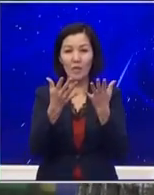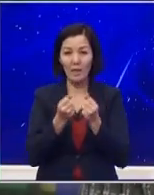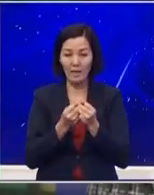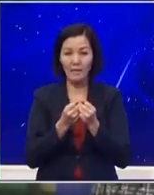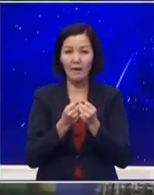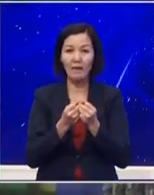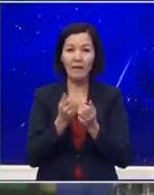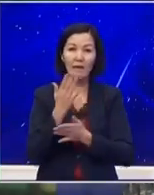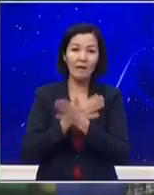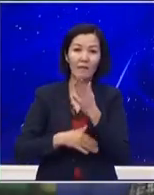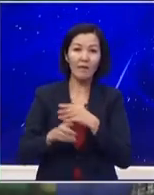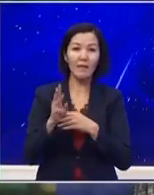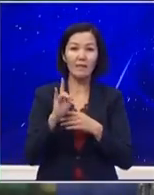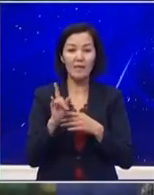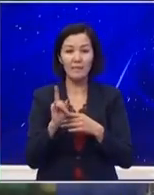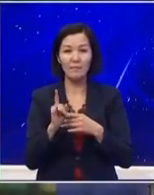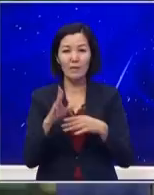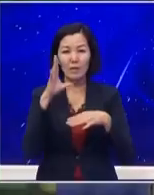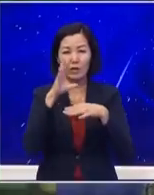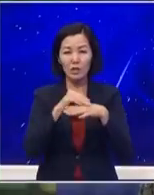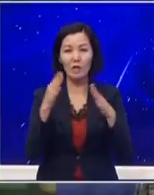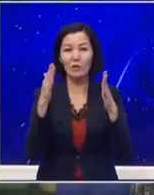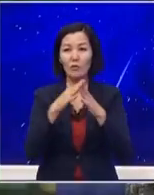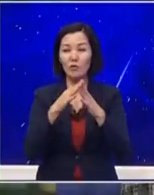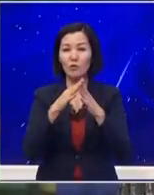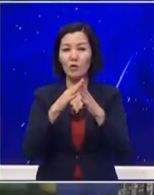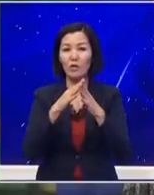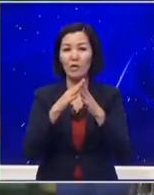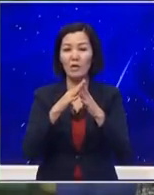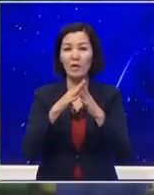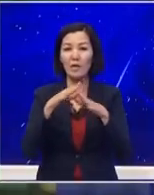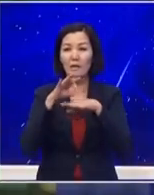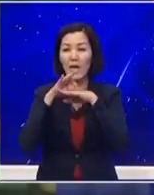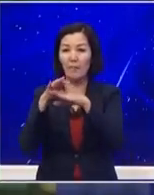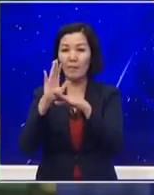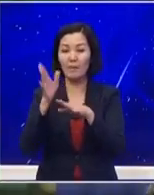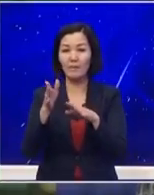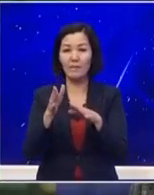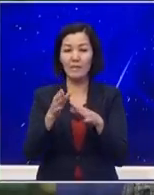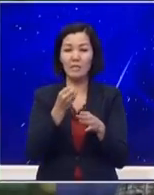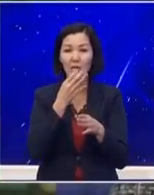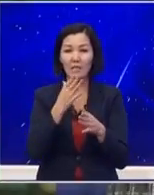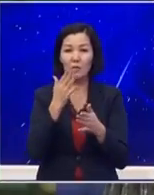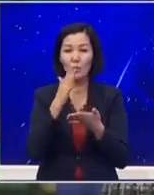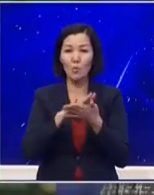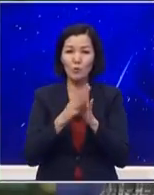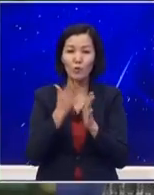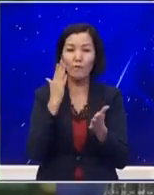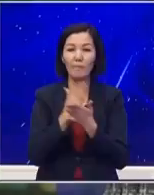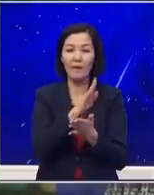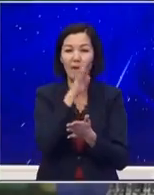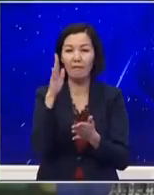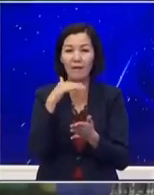инватаксиминен, кешке жақын баланы инватаксиминен үйіне апарып тастайды. Тағы да бір жақсы жері